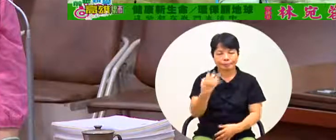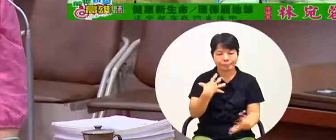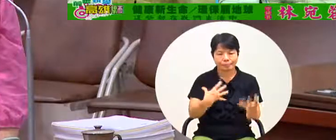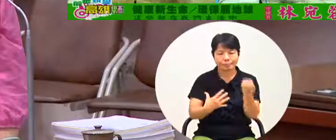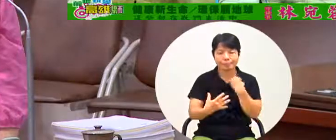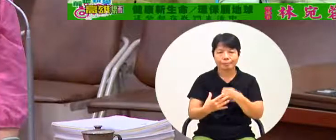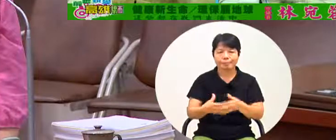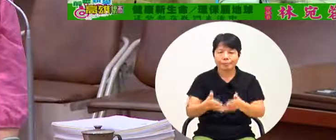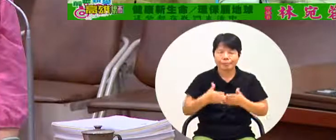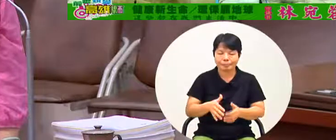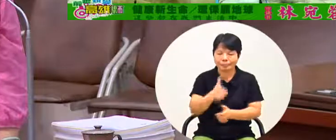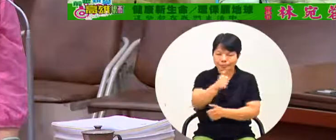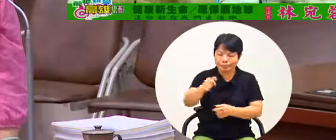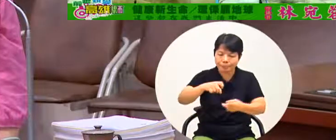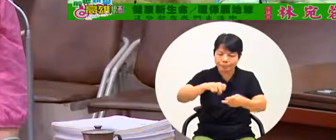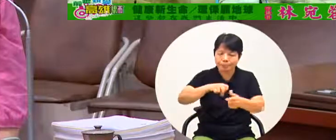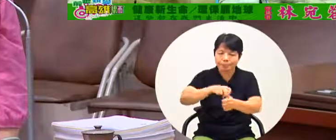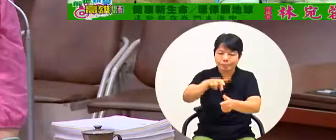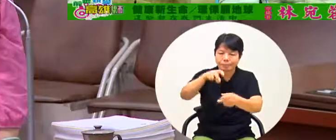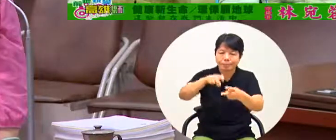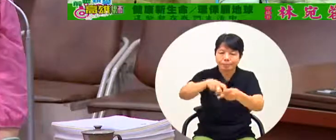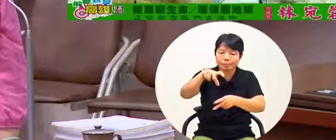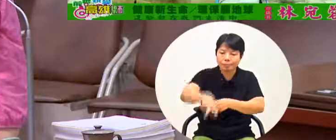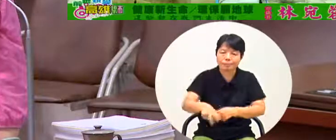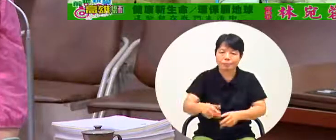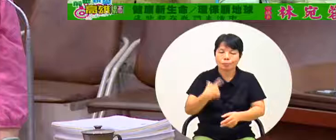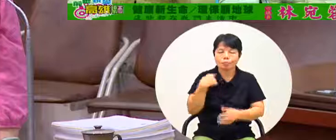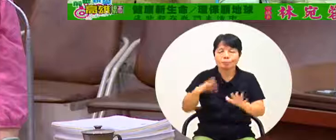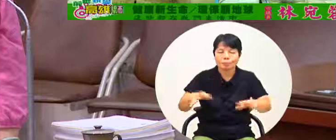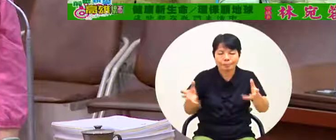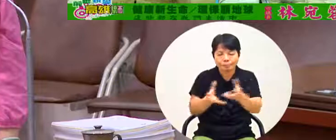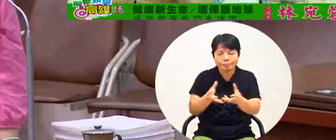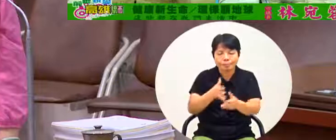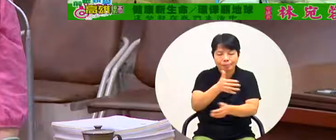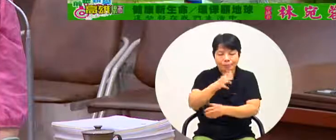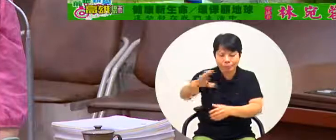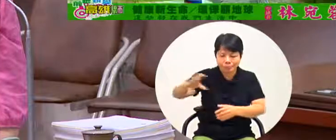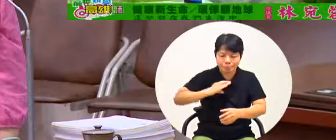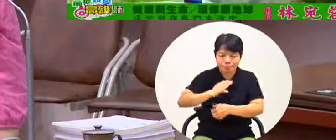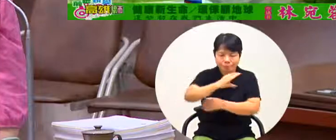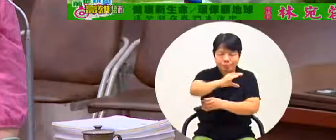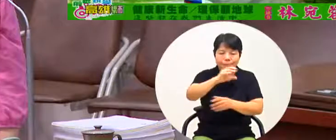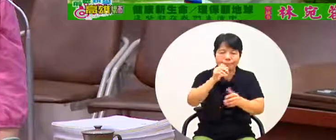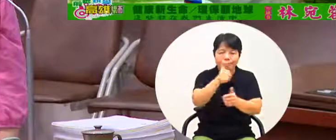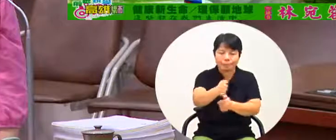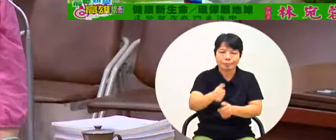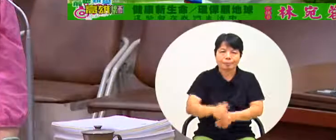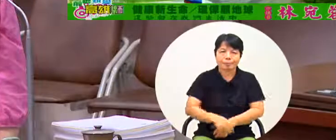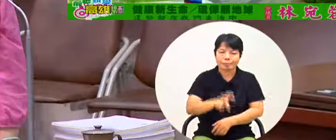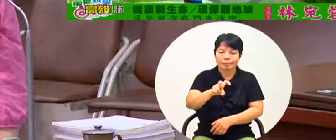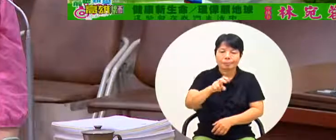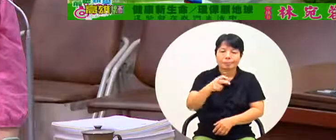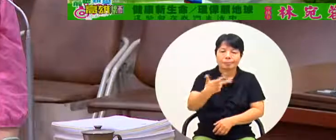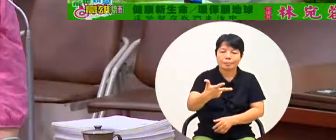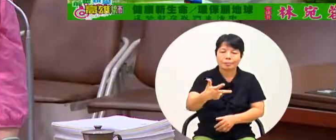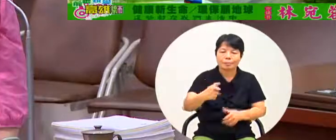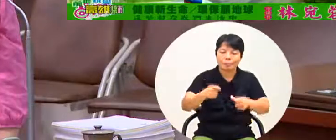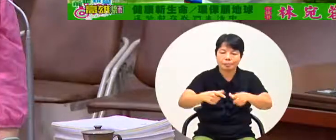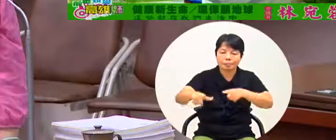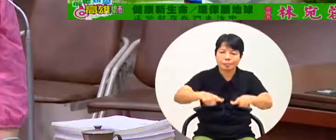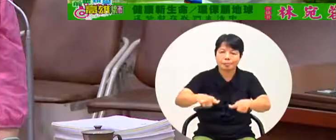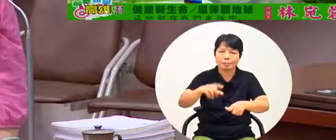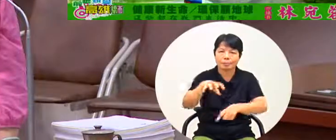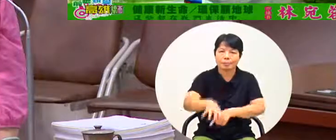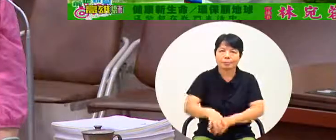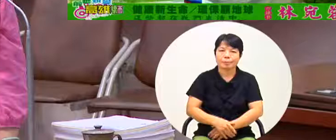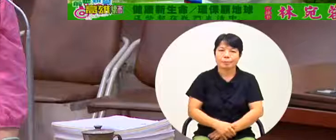哈，那我也一并这样子的哈传话哈，啊，27号公园哦，那他应该也做的也非